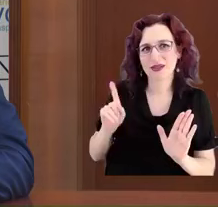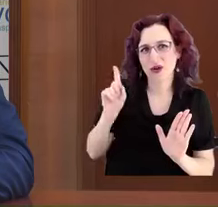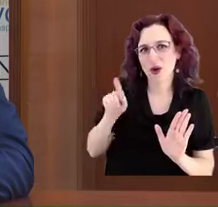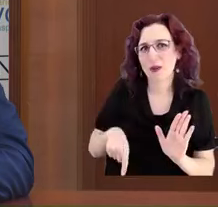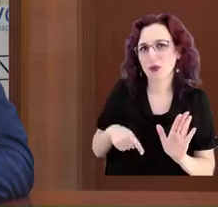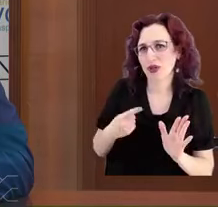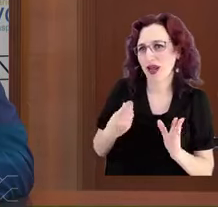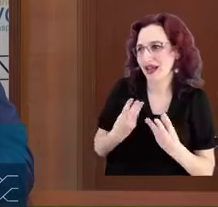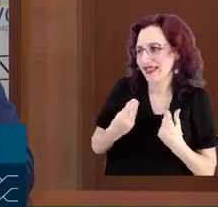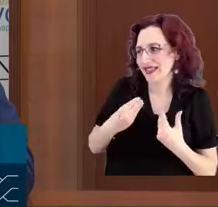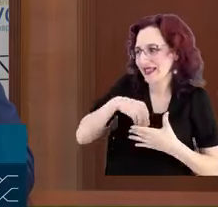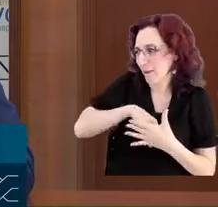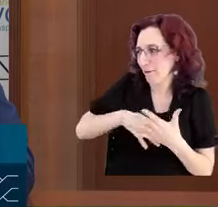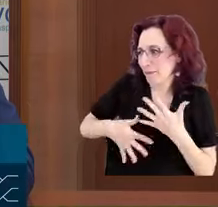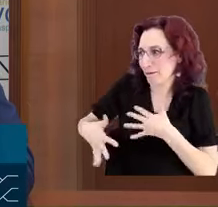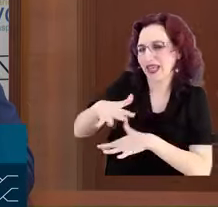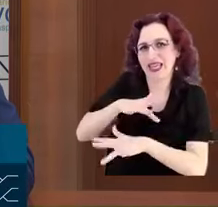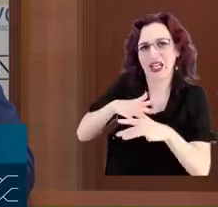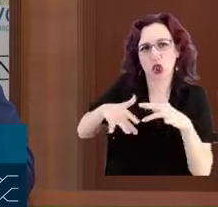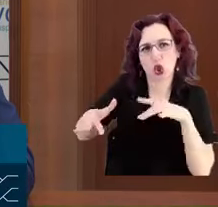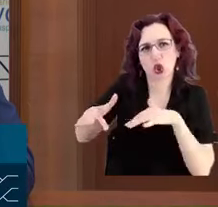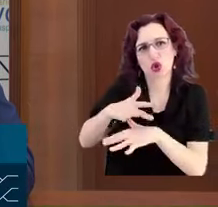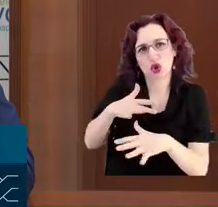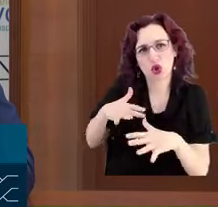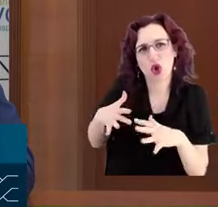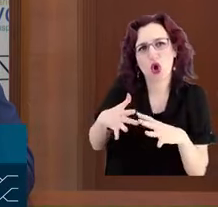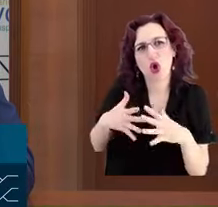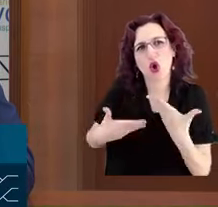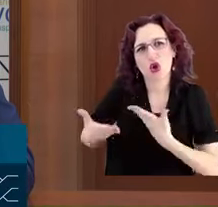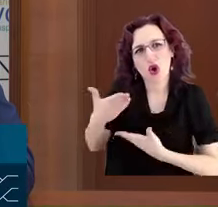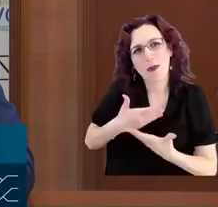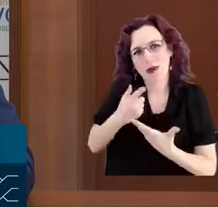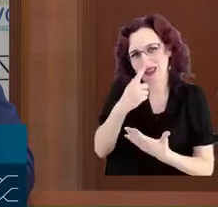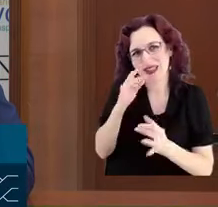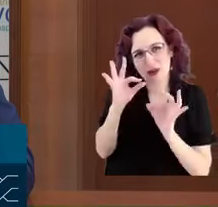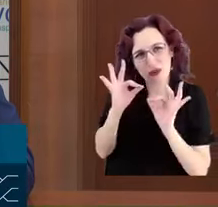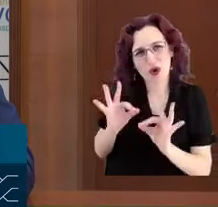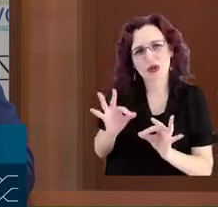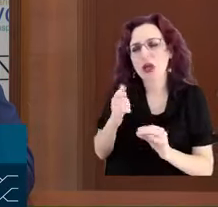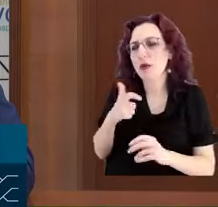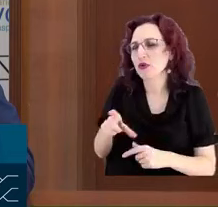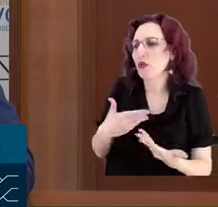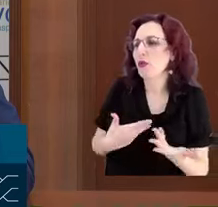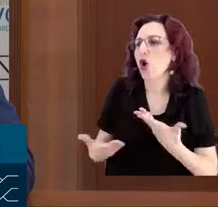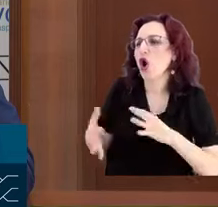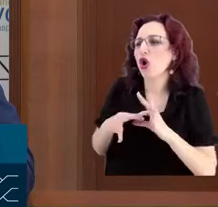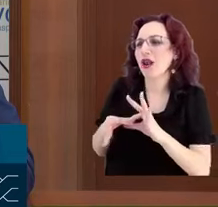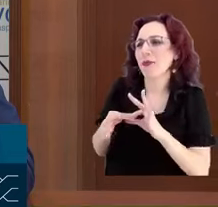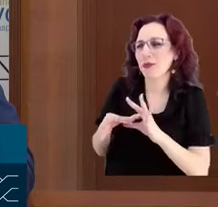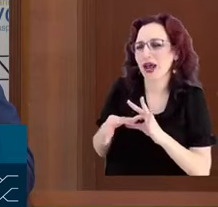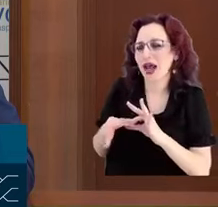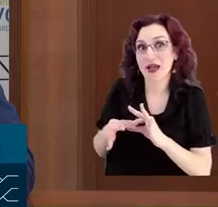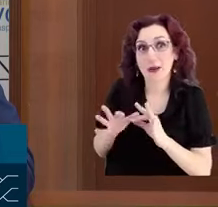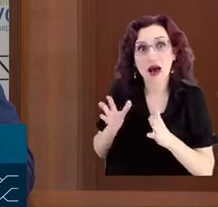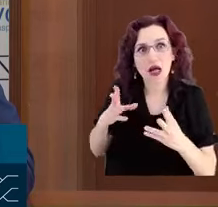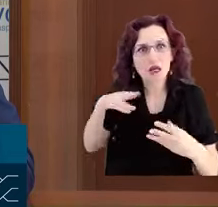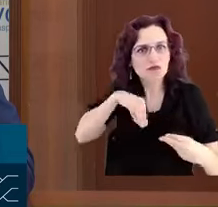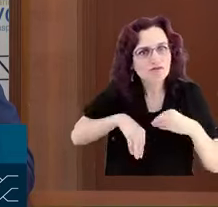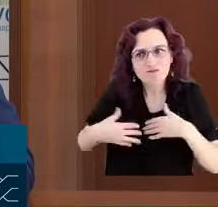contraddistinto questo tipo di collaborazione perché si può collaborare ma insomma quando lo spirito è veramente di condivisione